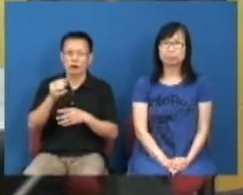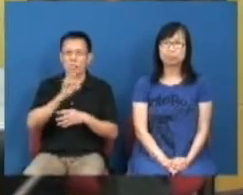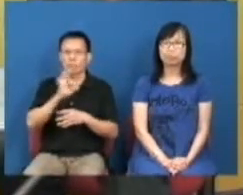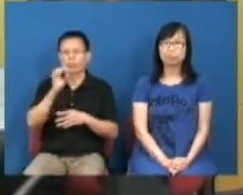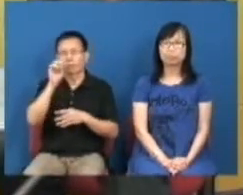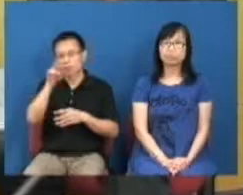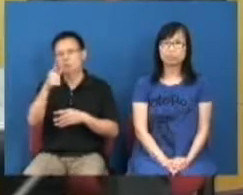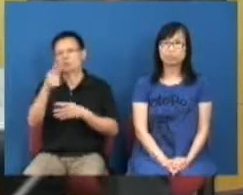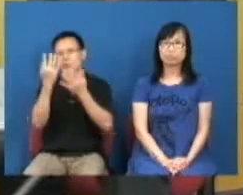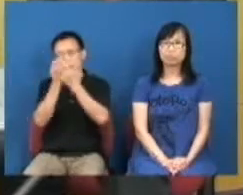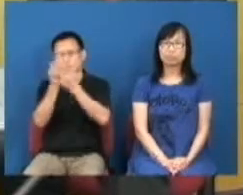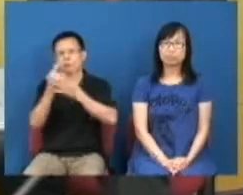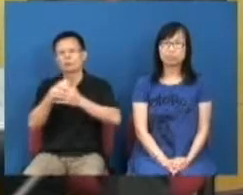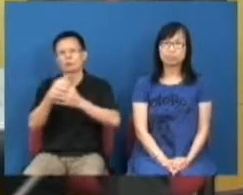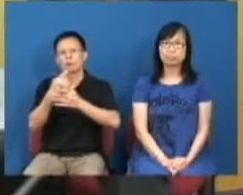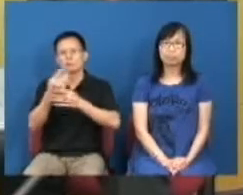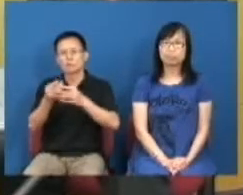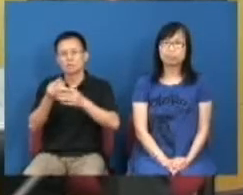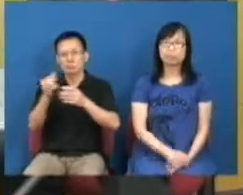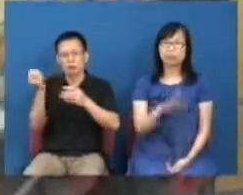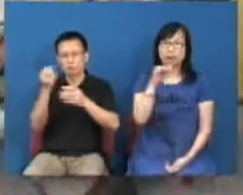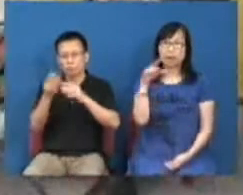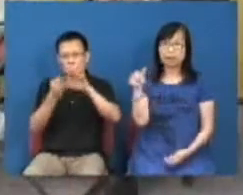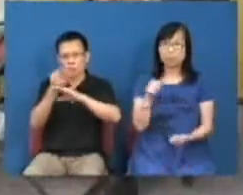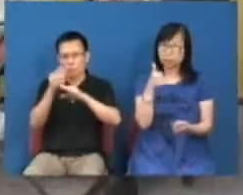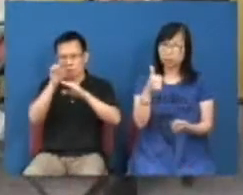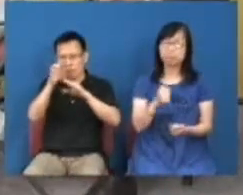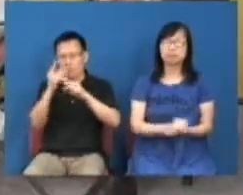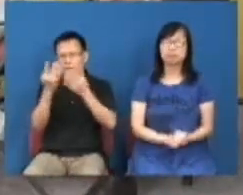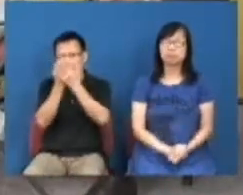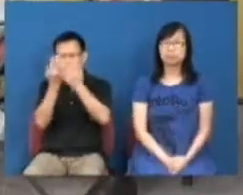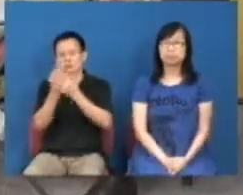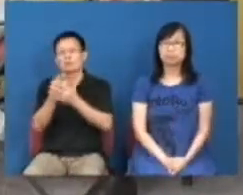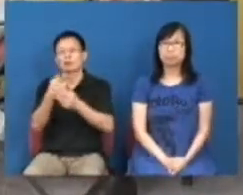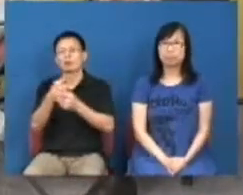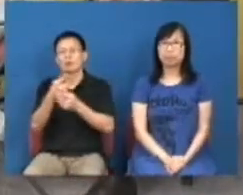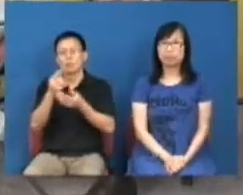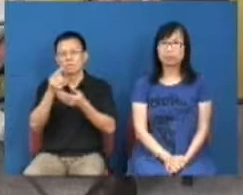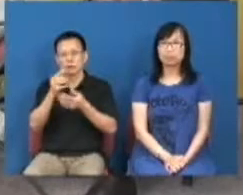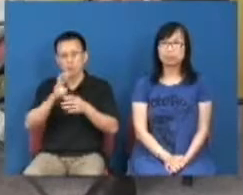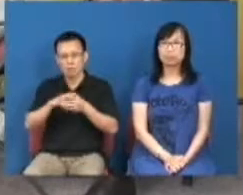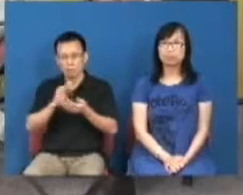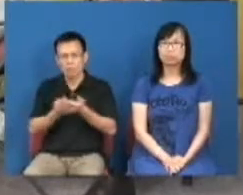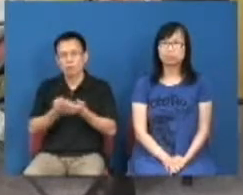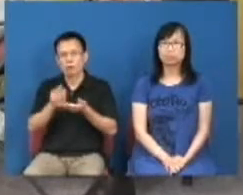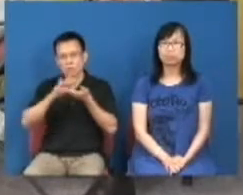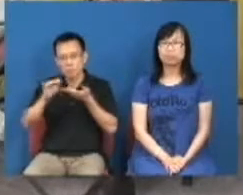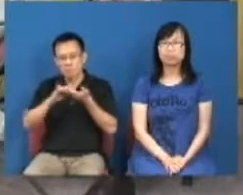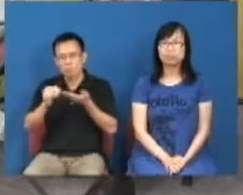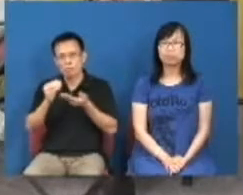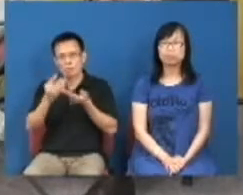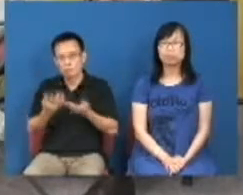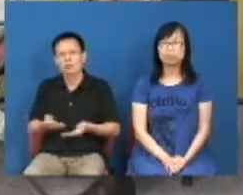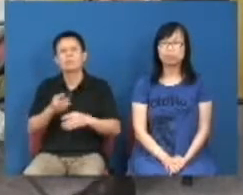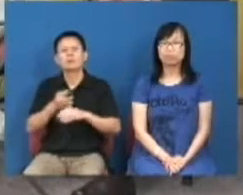諗有機會我都要翻睇翻。 好值得啊！可以網上補睇。 亦都有一樣嘢咧，就係好明顯咧，我哋社會實在